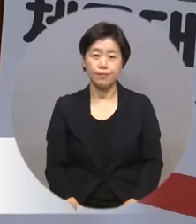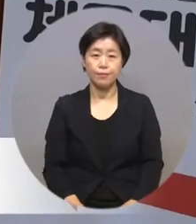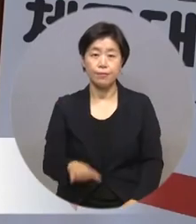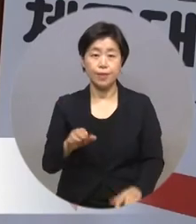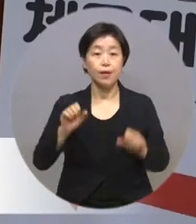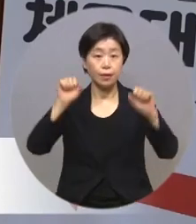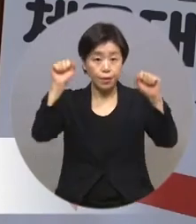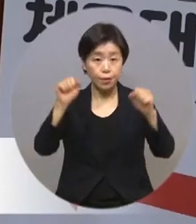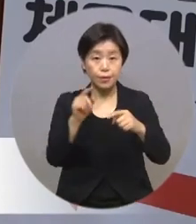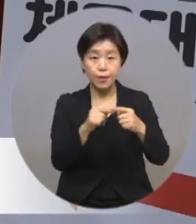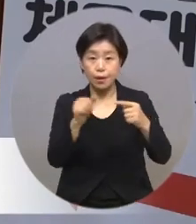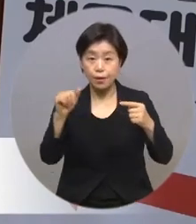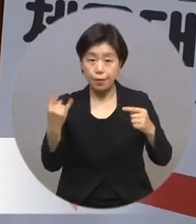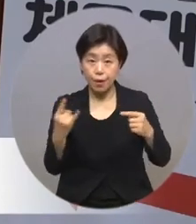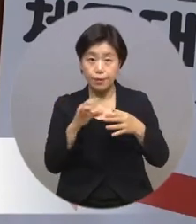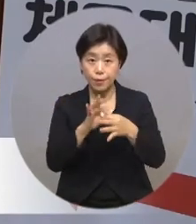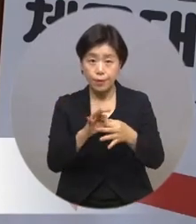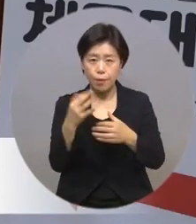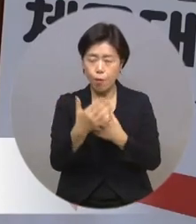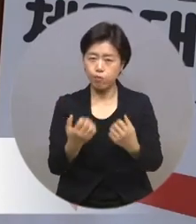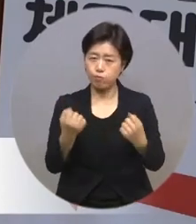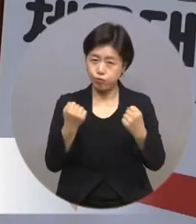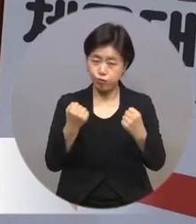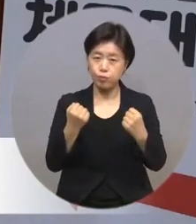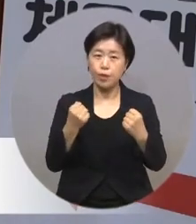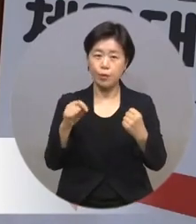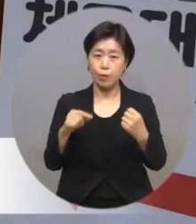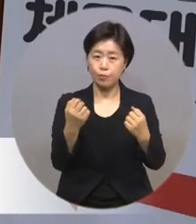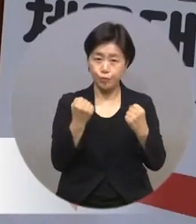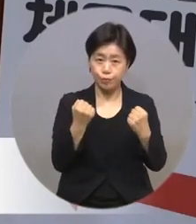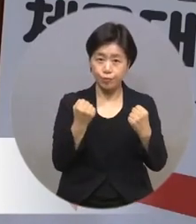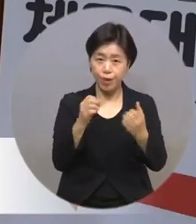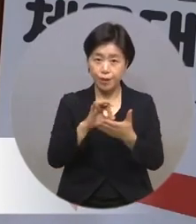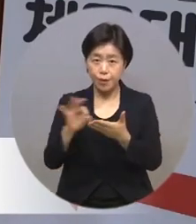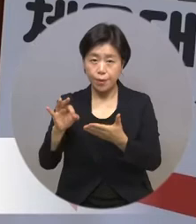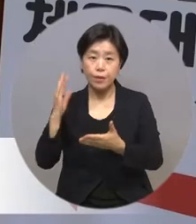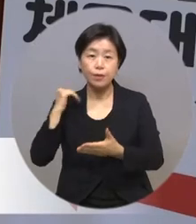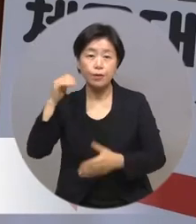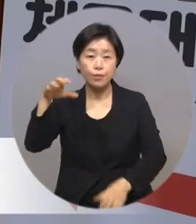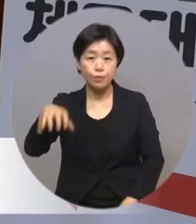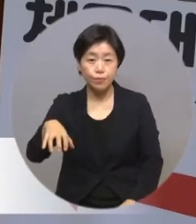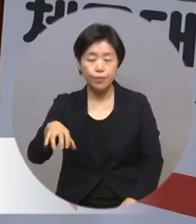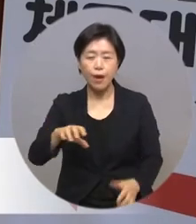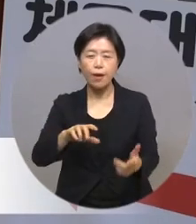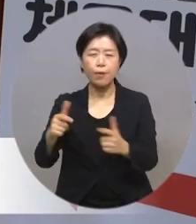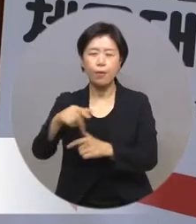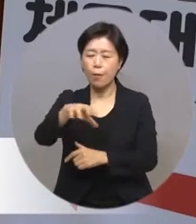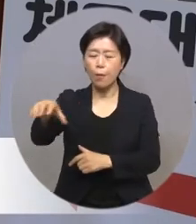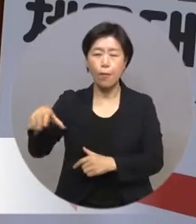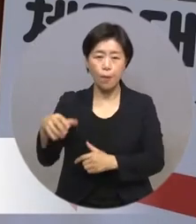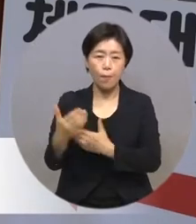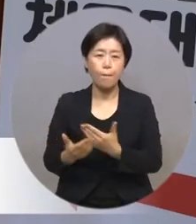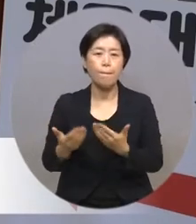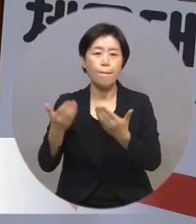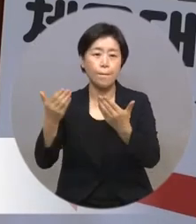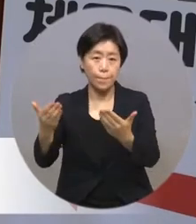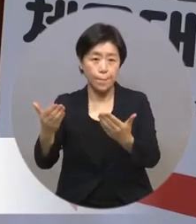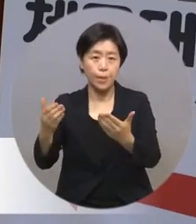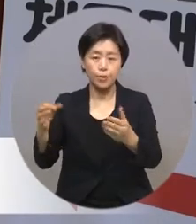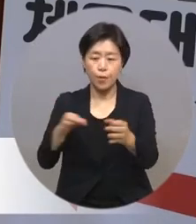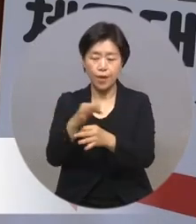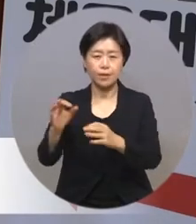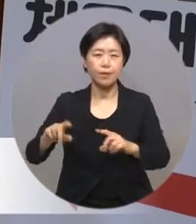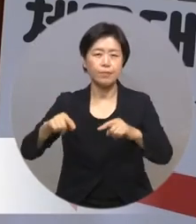체력을 기르고 그 체력을 통하여 의정부시 지역사회 발전에 많은 봉사와 지역경제에 많은